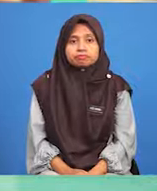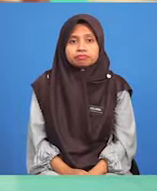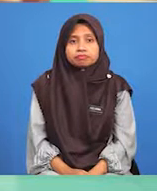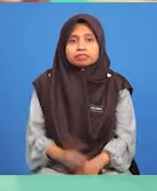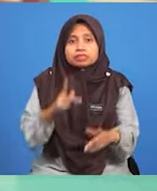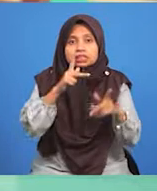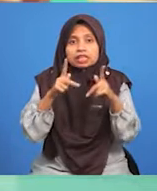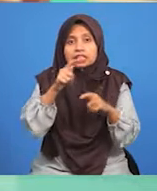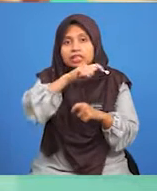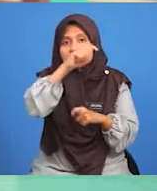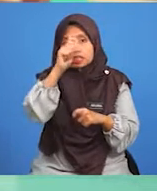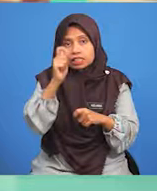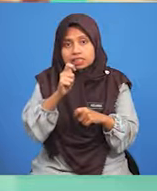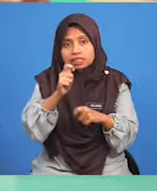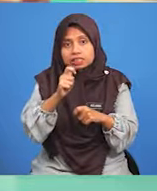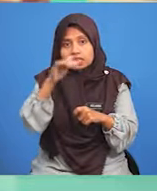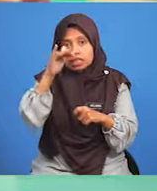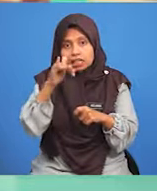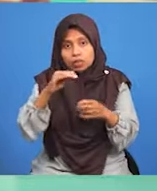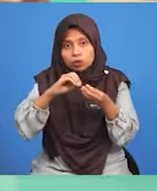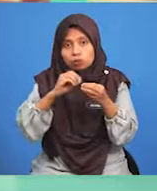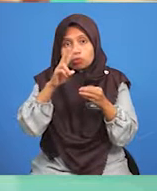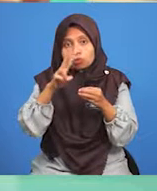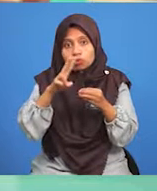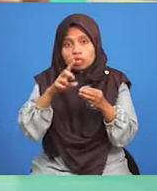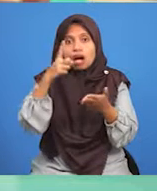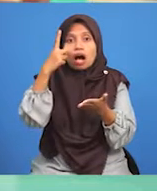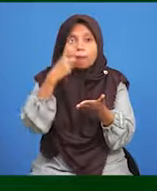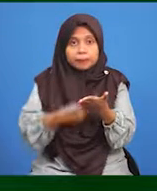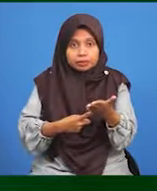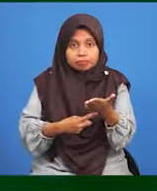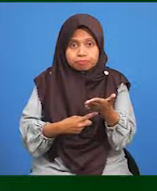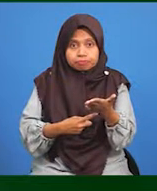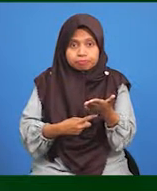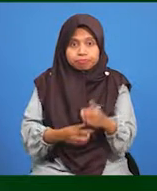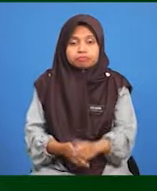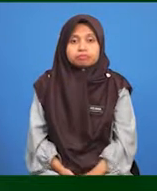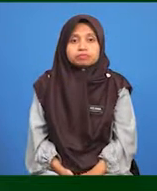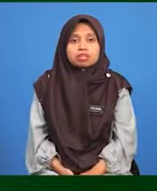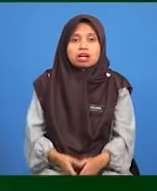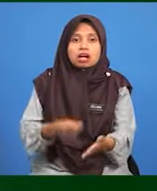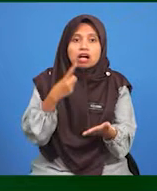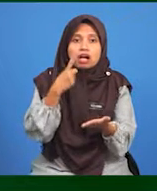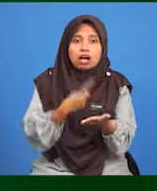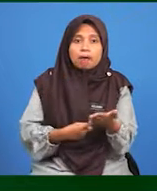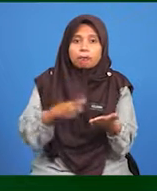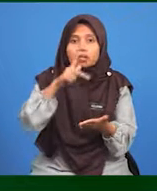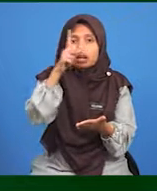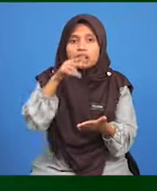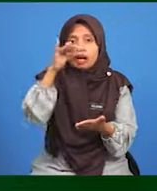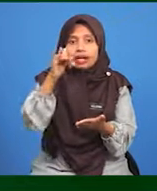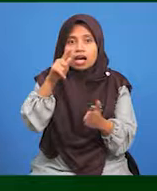kata tanya yang kedua ialah apa Hai apakah yang terdapat